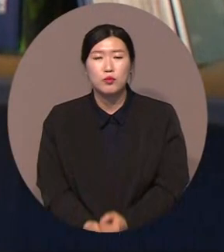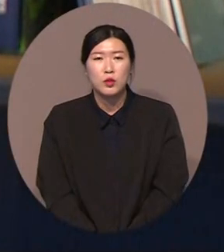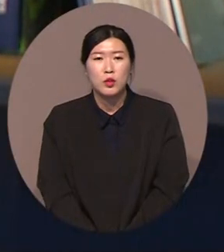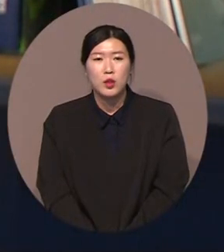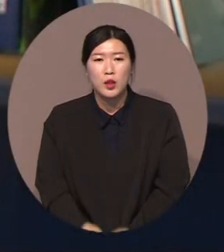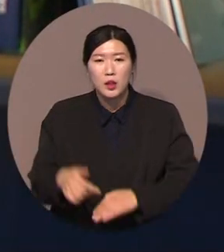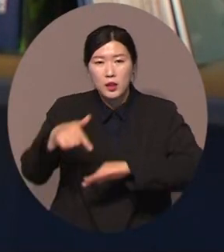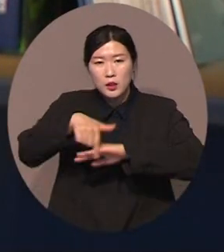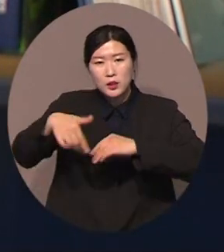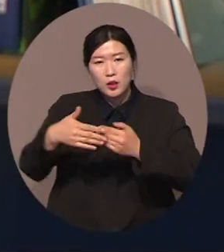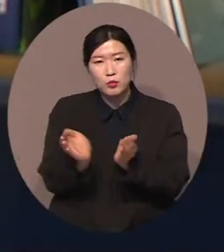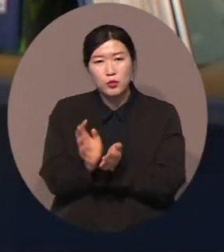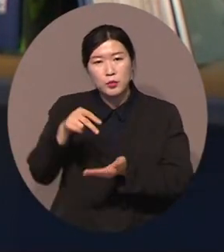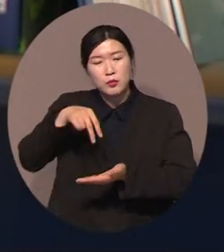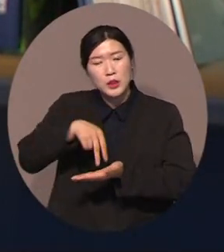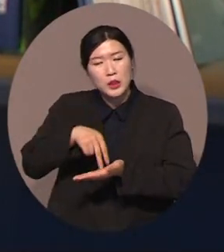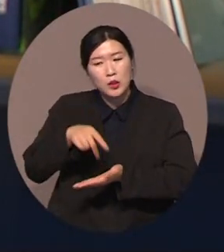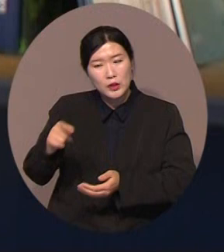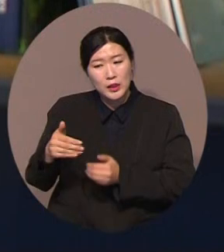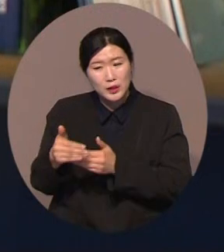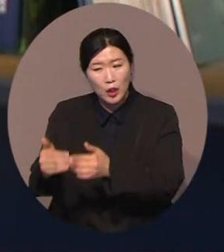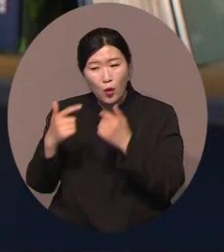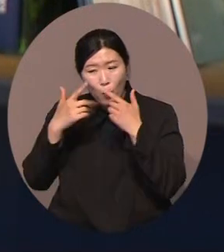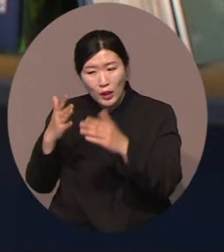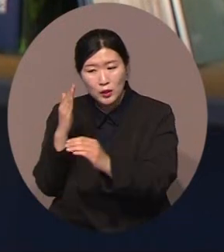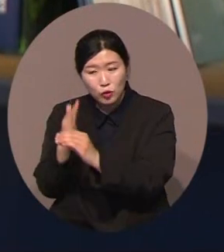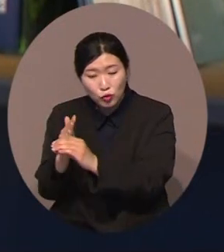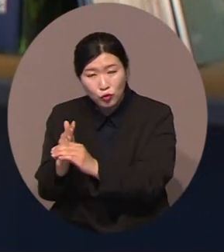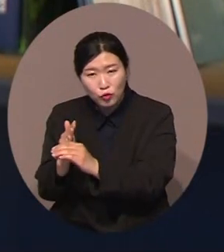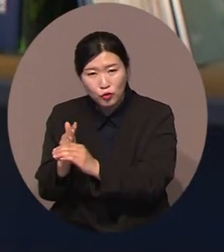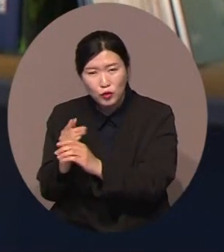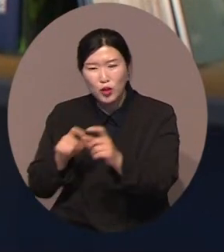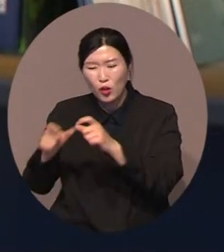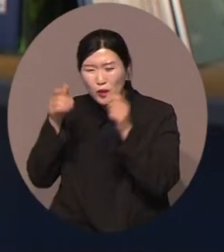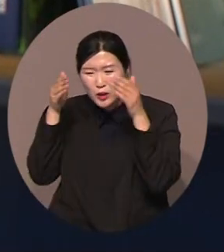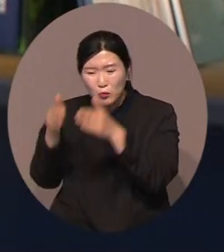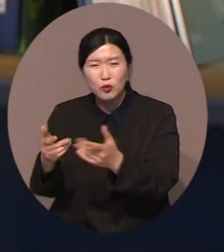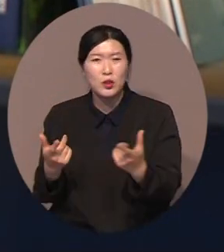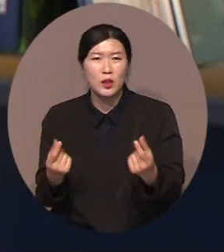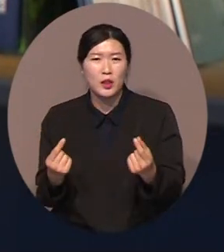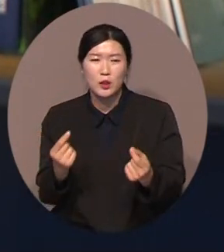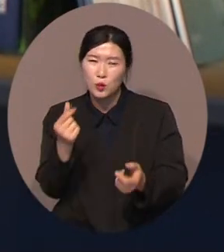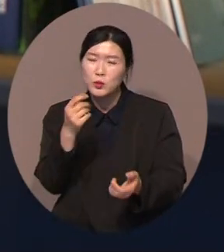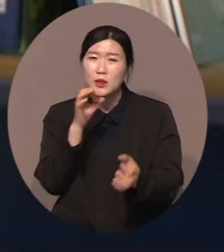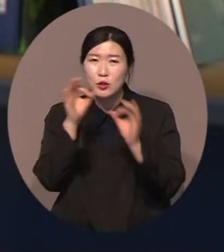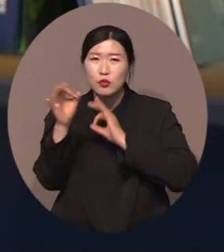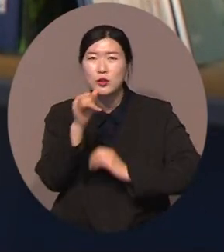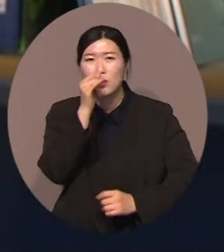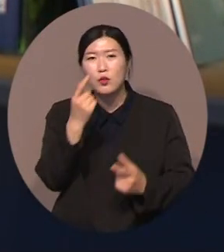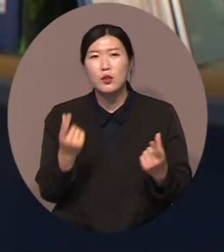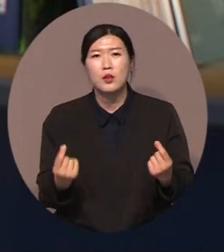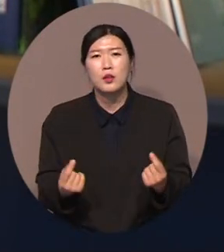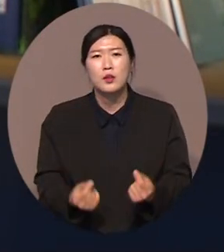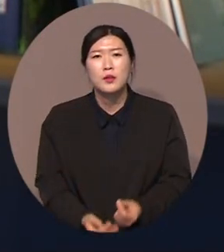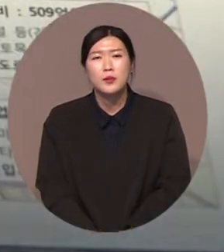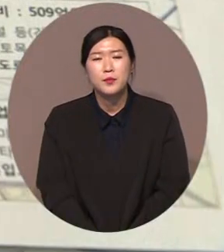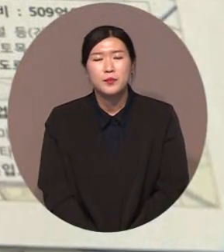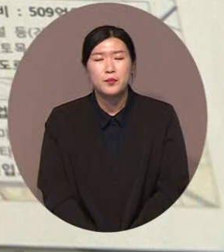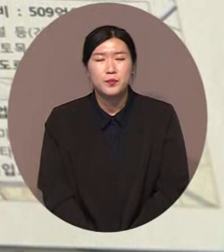입장에서는 정확하게 추진이 되는 사업들만 한정해서 하다 보니 그런 수요 추정에서 문제가 발생되는